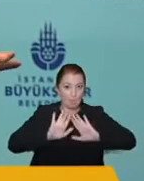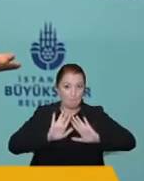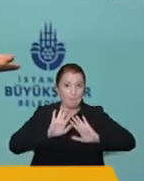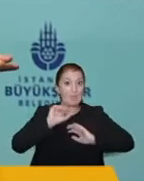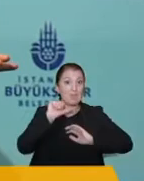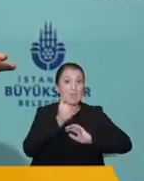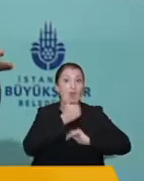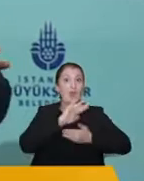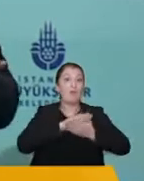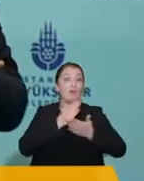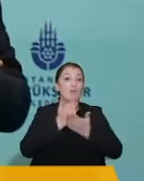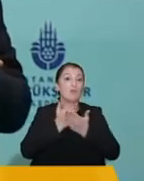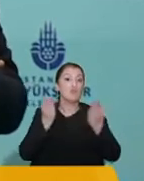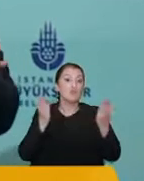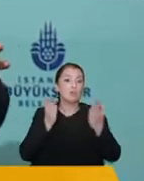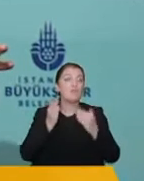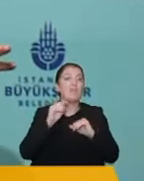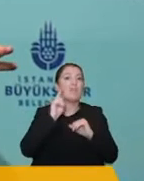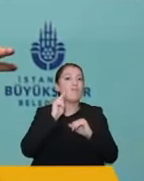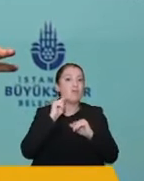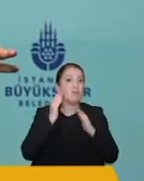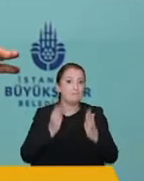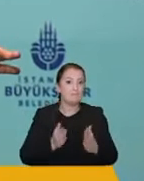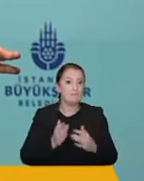arkadaşlar. Efendim,